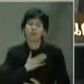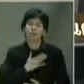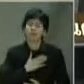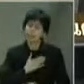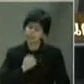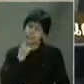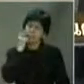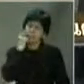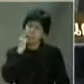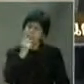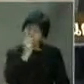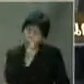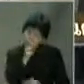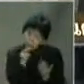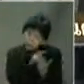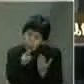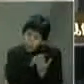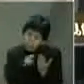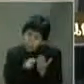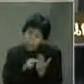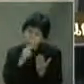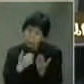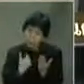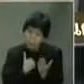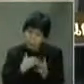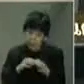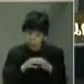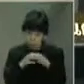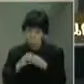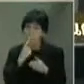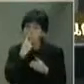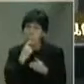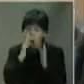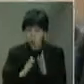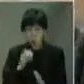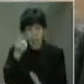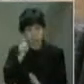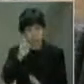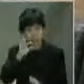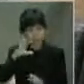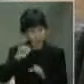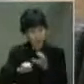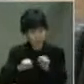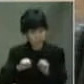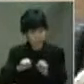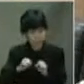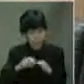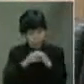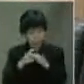มาดูว่ากรณีการจับเสื้อแดง19คนเสื้อแดงทั้งหลาย